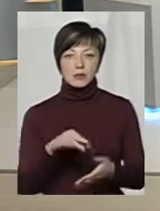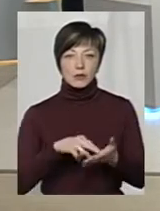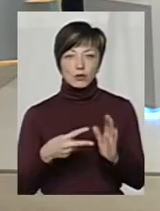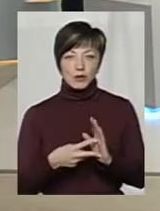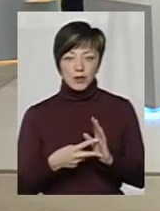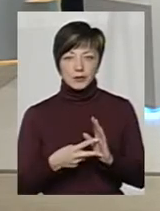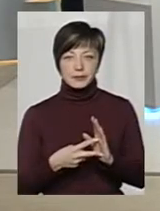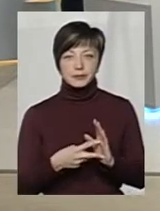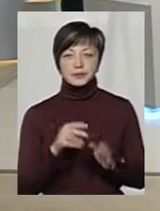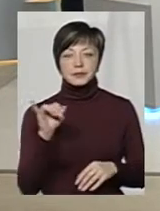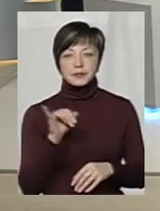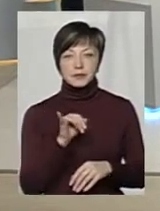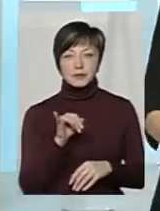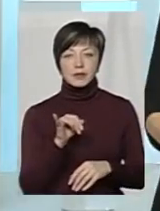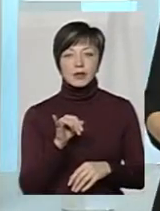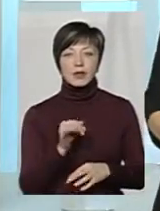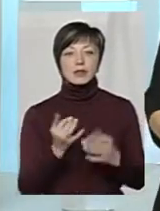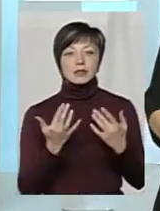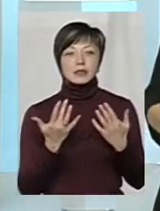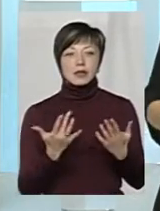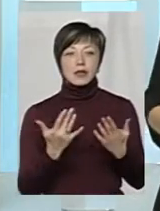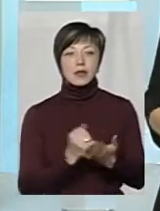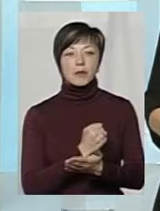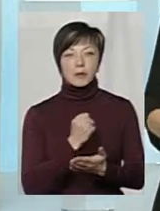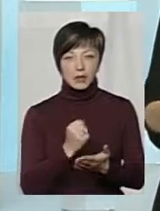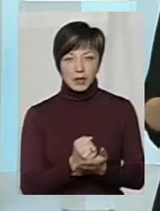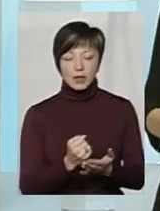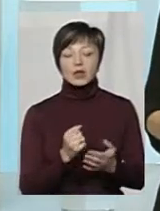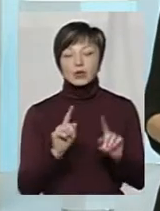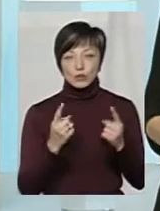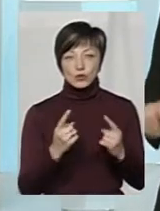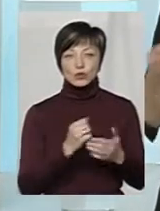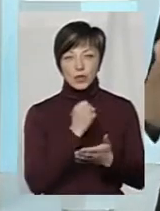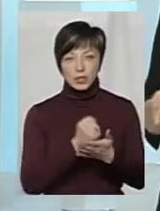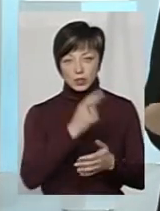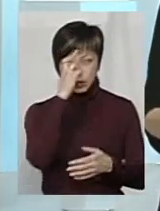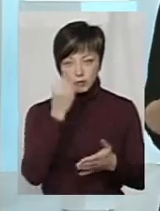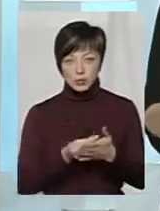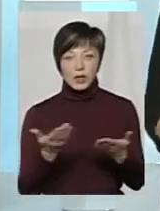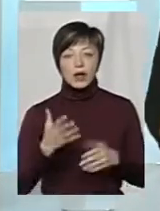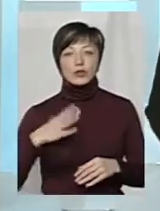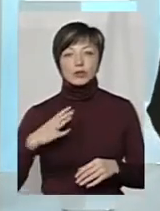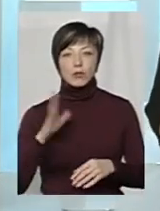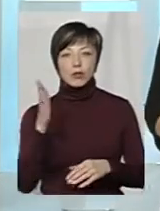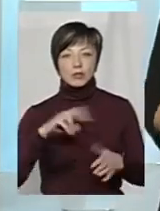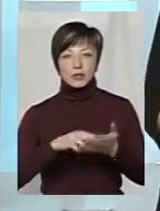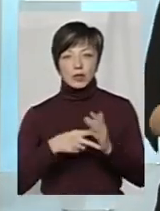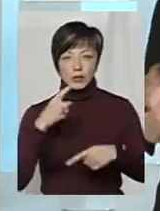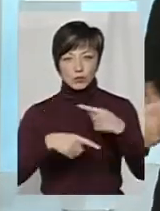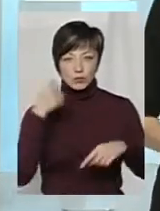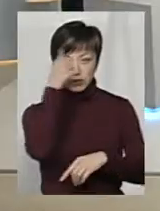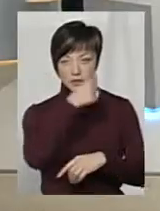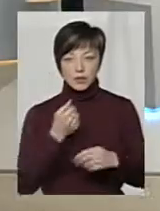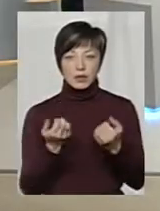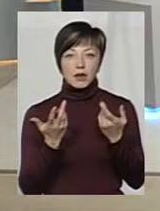запланували. І буквально штрихом, оскільки прийняли сьогодні бюджет державний, так, які очікування, які прогнози на наступний рік, буквально